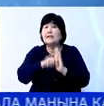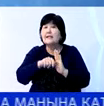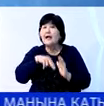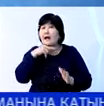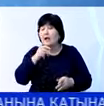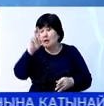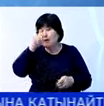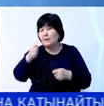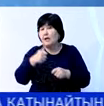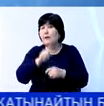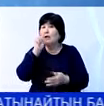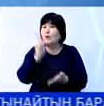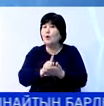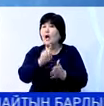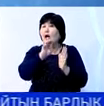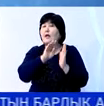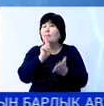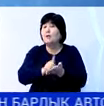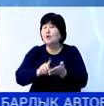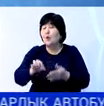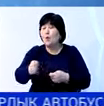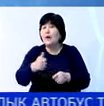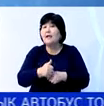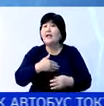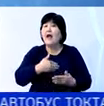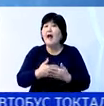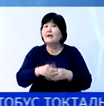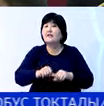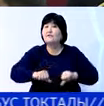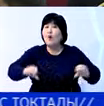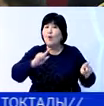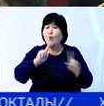Мемлекет басшысы қойған міндеттер бойынша бүгін облыс әкімдігінде актив отырыс өтті.